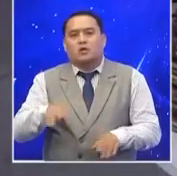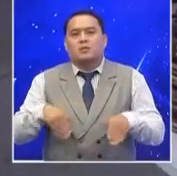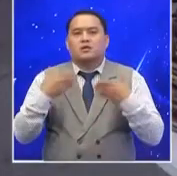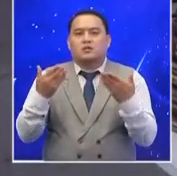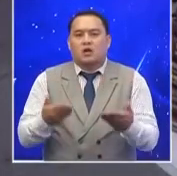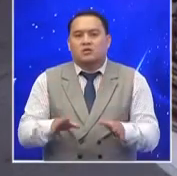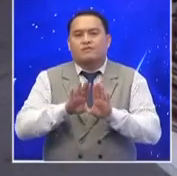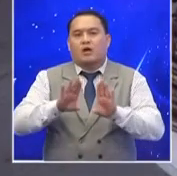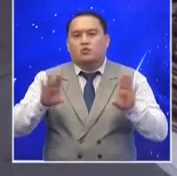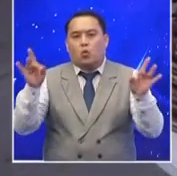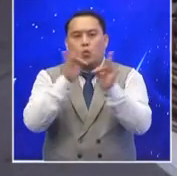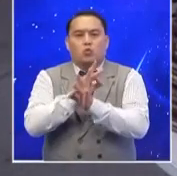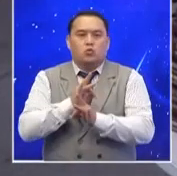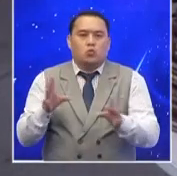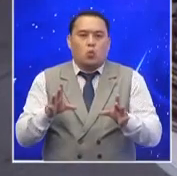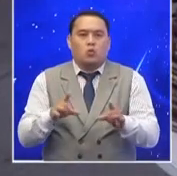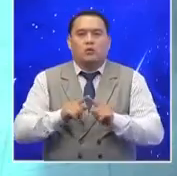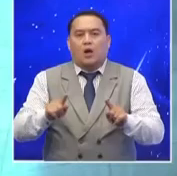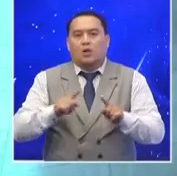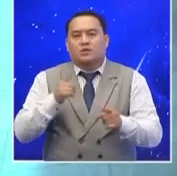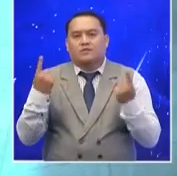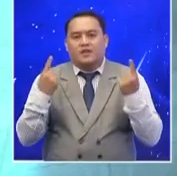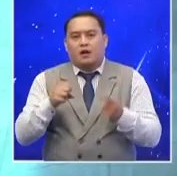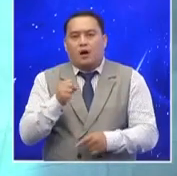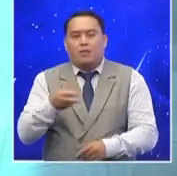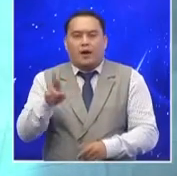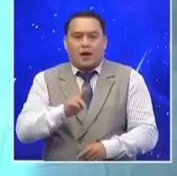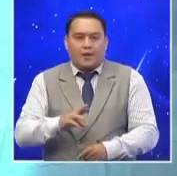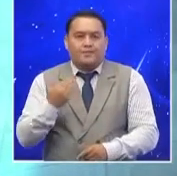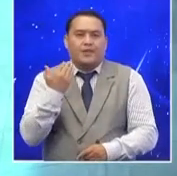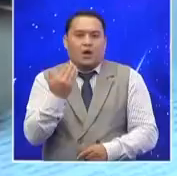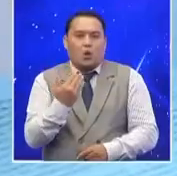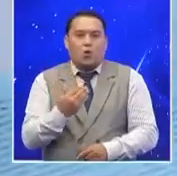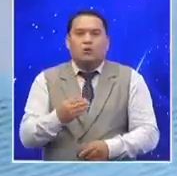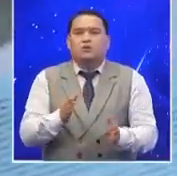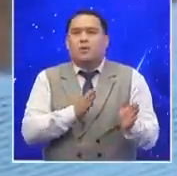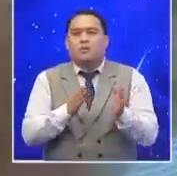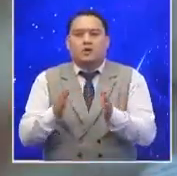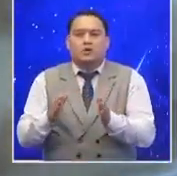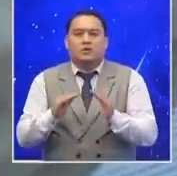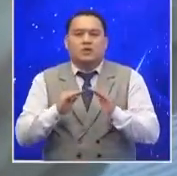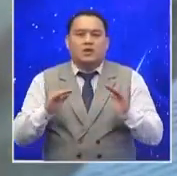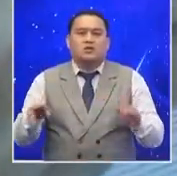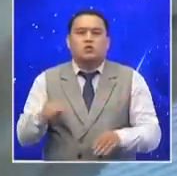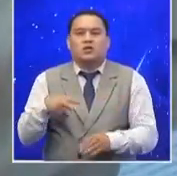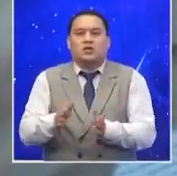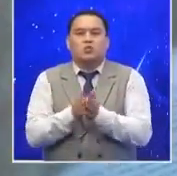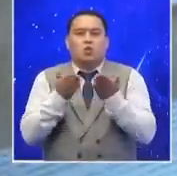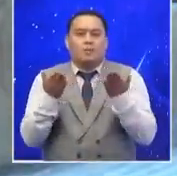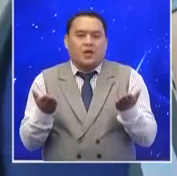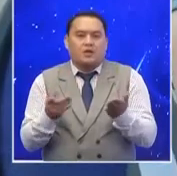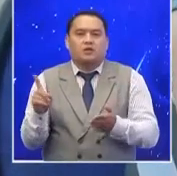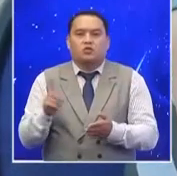представлена мини-выставка культурно-просветительского наследия великого Абая Кунанбаева. Отдельным стеллажом – сборники детской литературы.